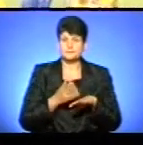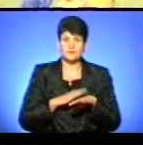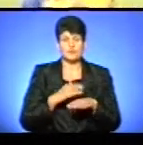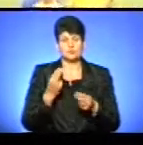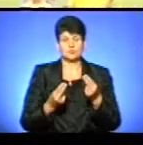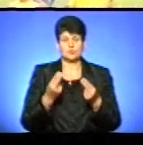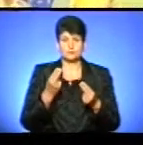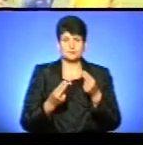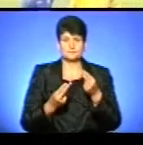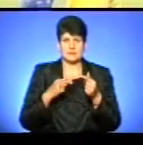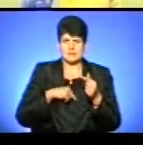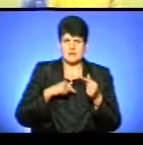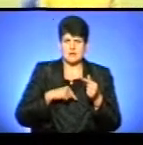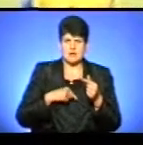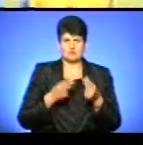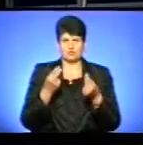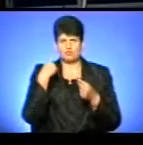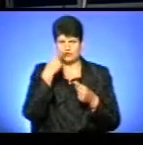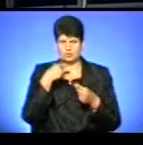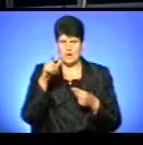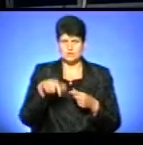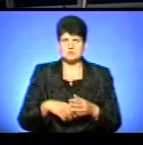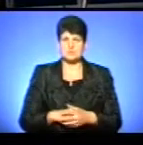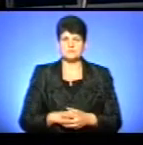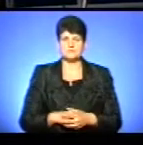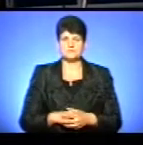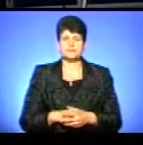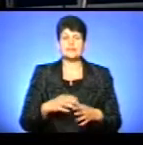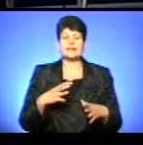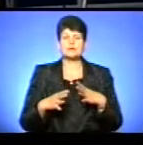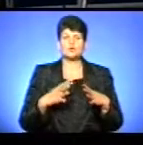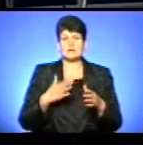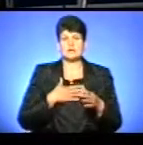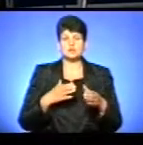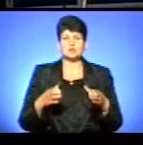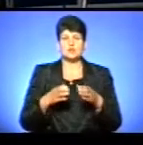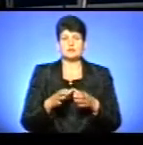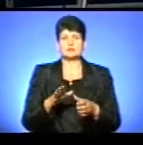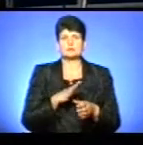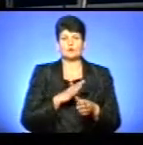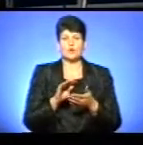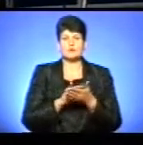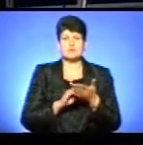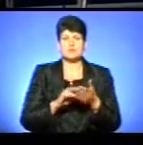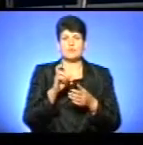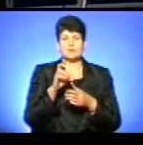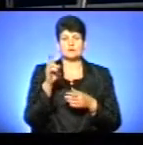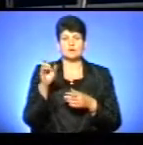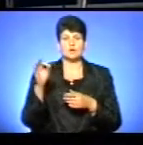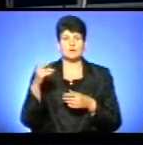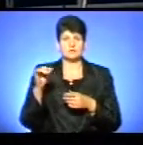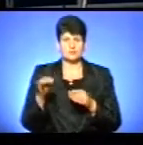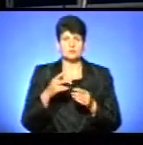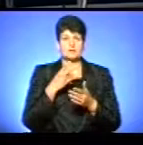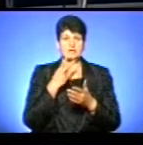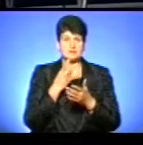гру тактик, гру характер, гру індивідуальності. На тренуванні нашої команди побував кореспондент Богдан Буденчук, тож